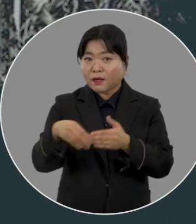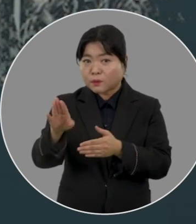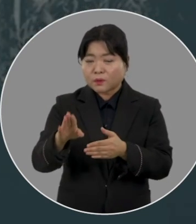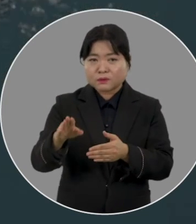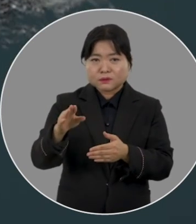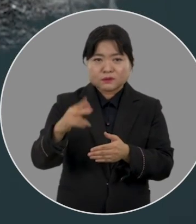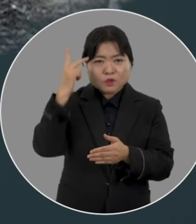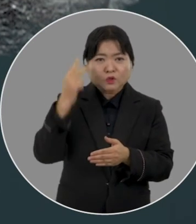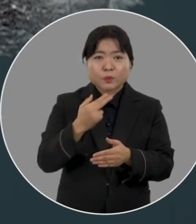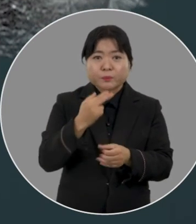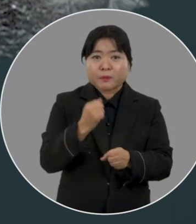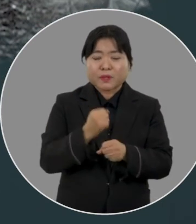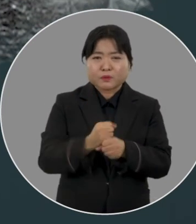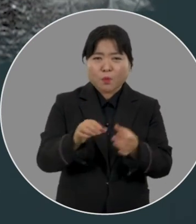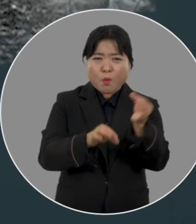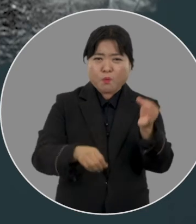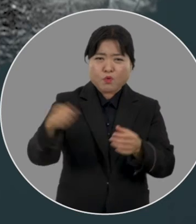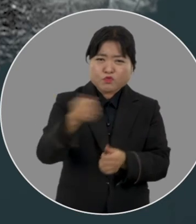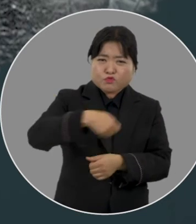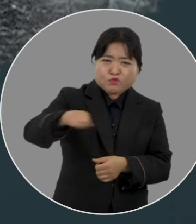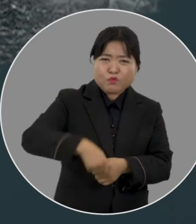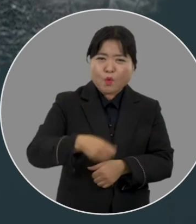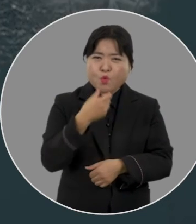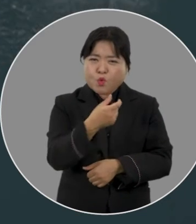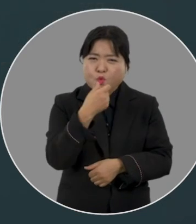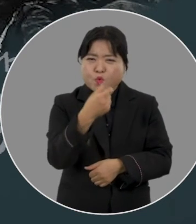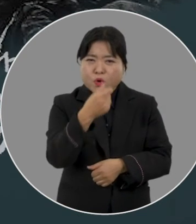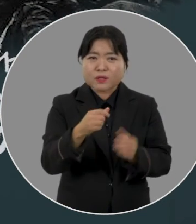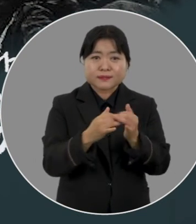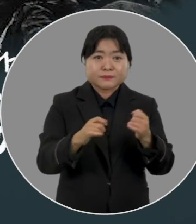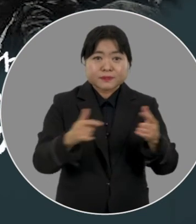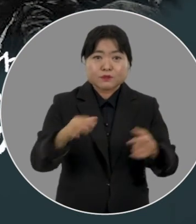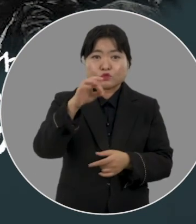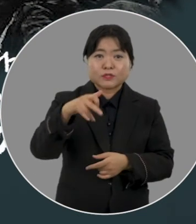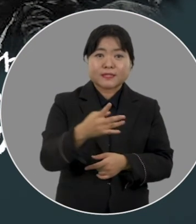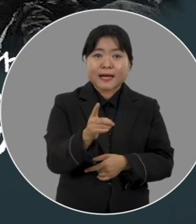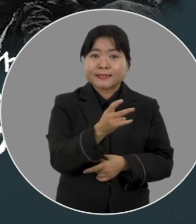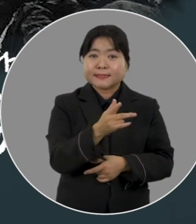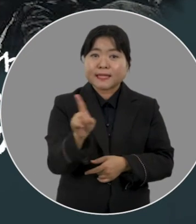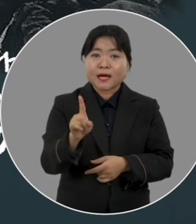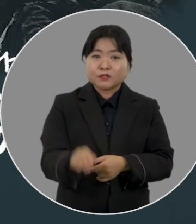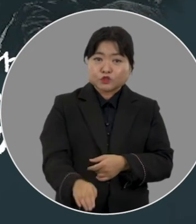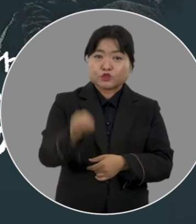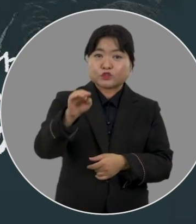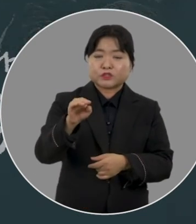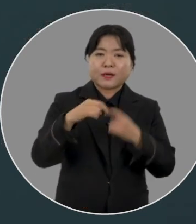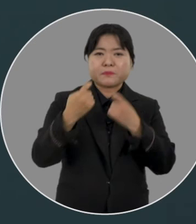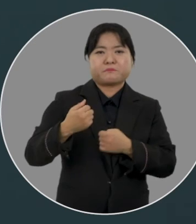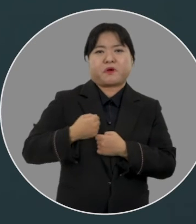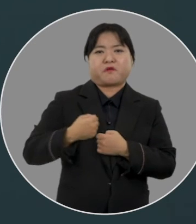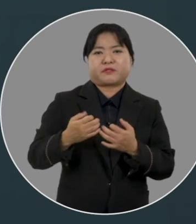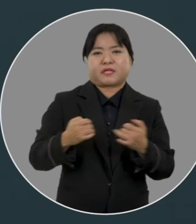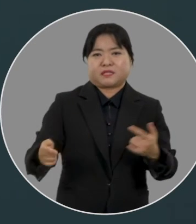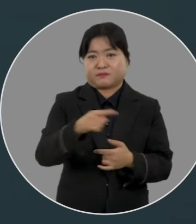정신없게 만들고 곤봉을 휘둘고 호루라기를 불었던 사람들은 우크라이나 출신의 민병대 대원들이었습니다.